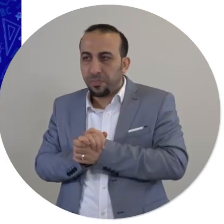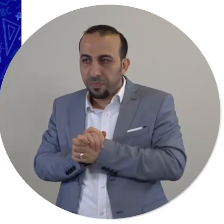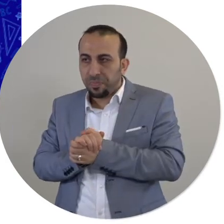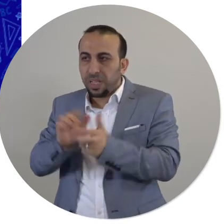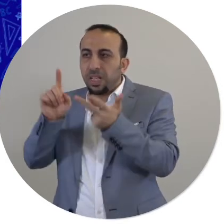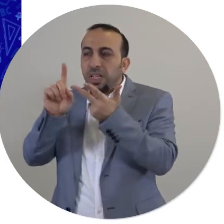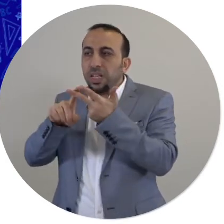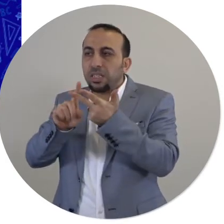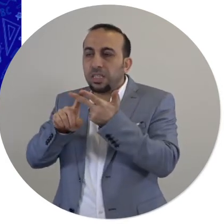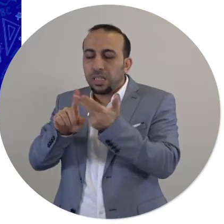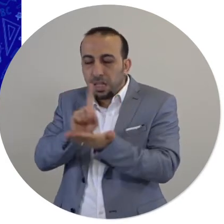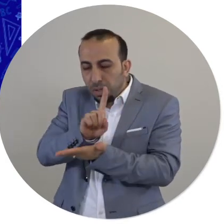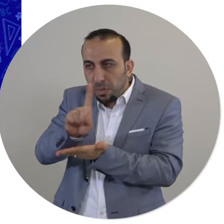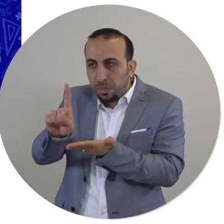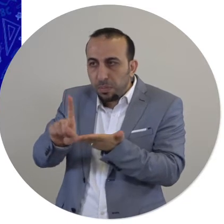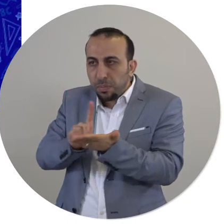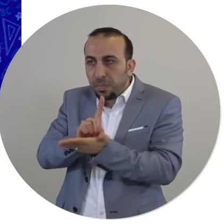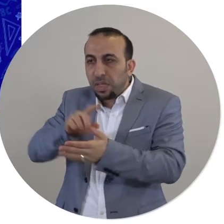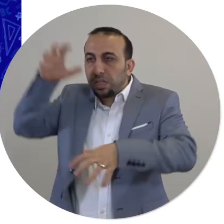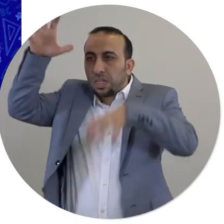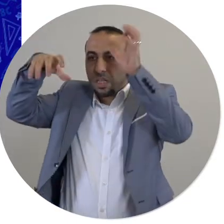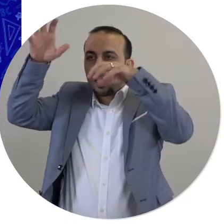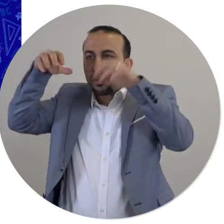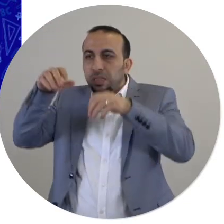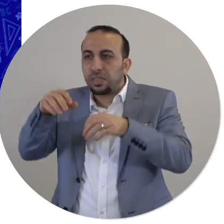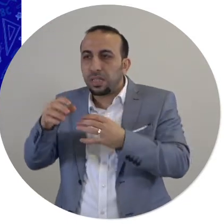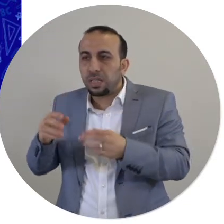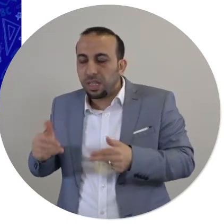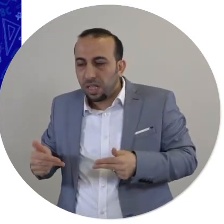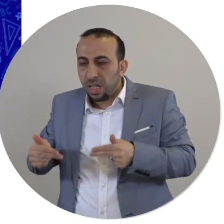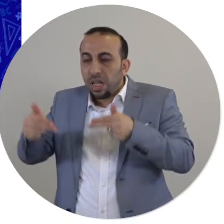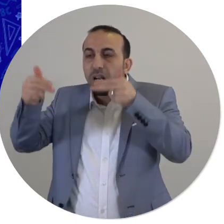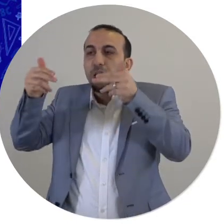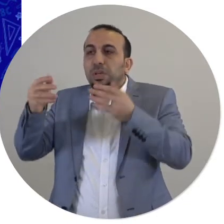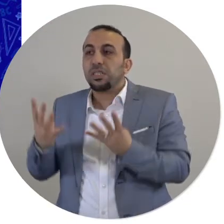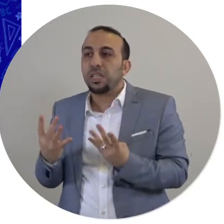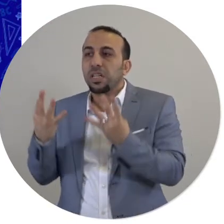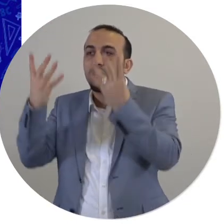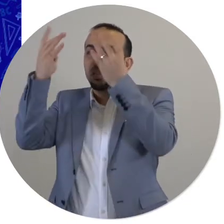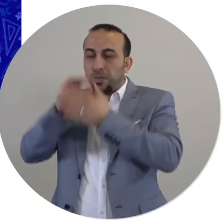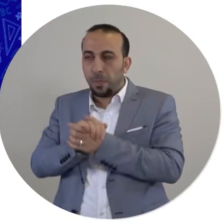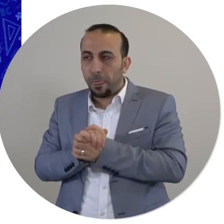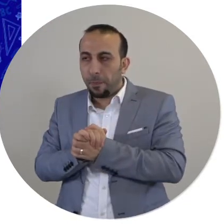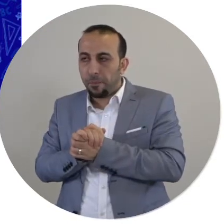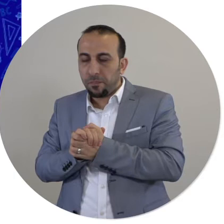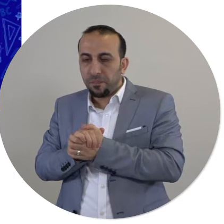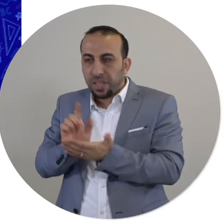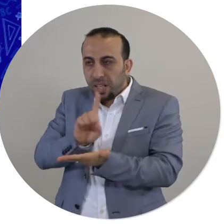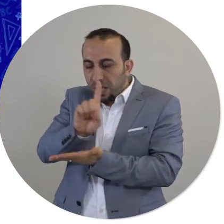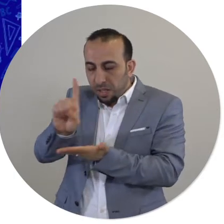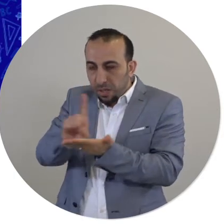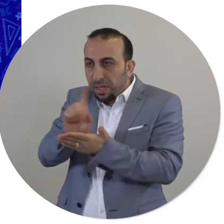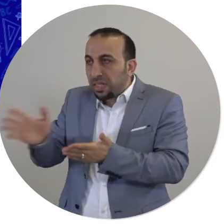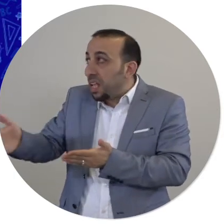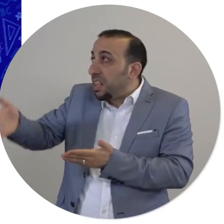الغابات الاستوائية، وبيئات عالية الارتفاع كالجبال. هذه كلها بيئات يصعب على الإنسان أن يعيش فيها، فبالتالي